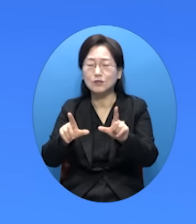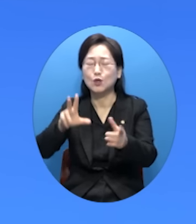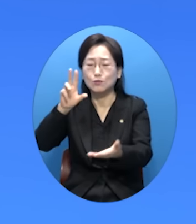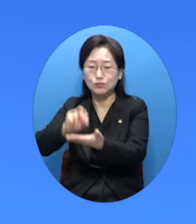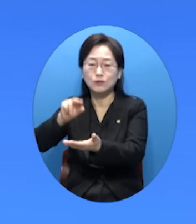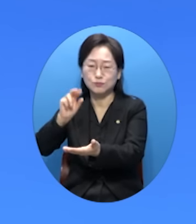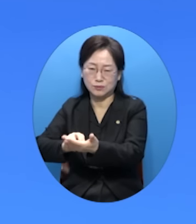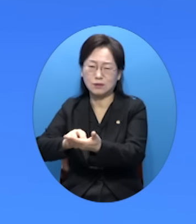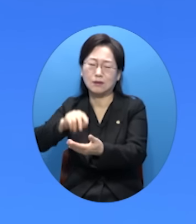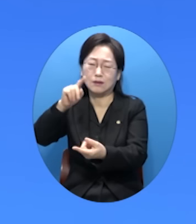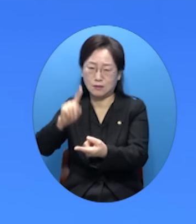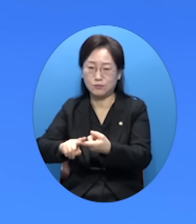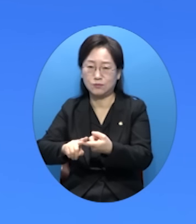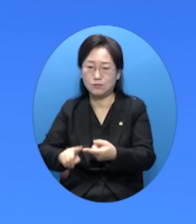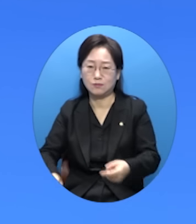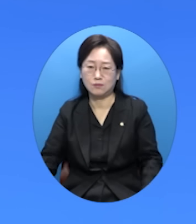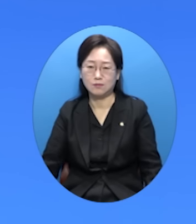문제덩어리로 사는 경우가 많이 있습니다.